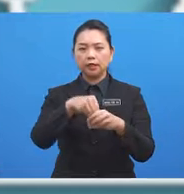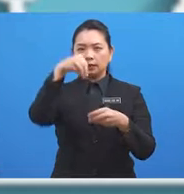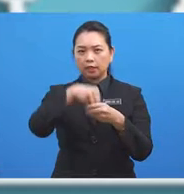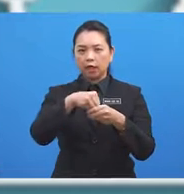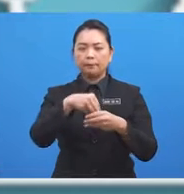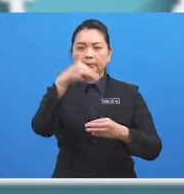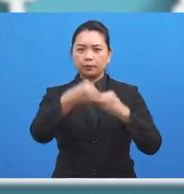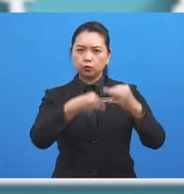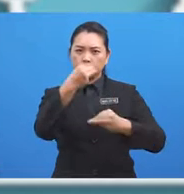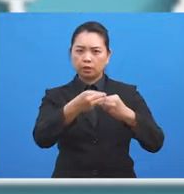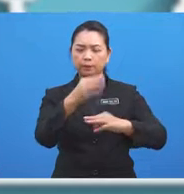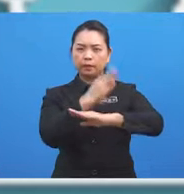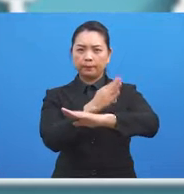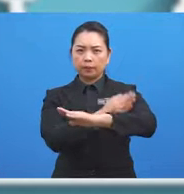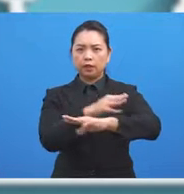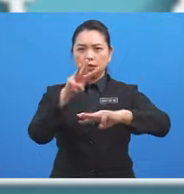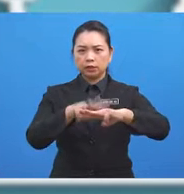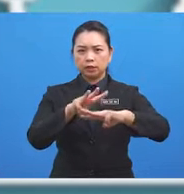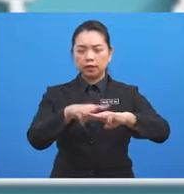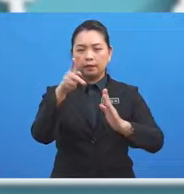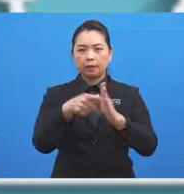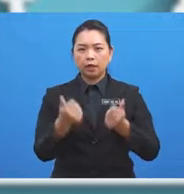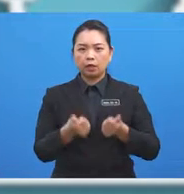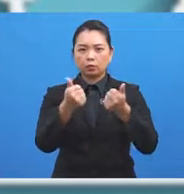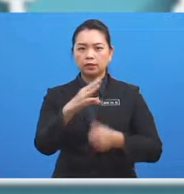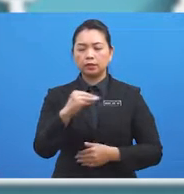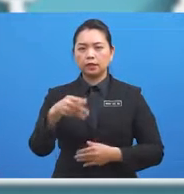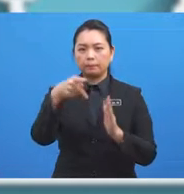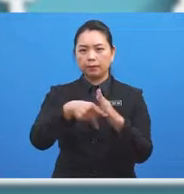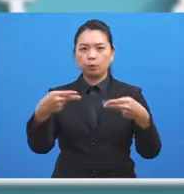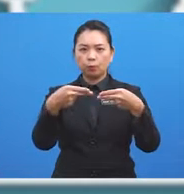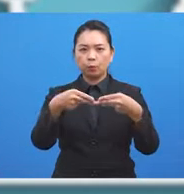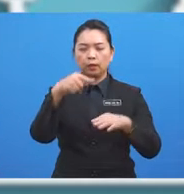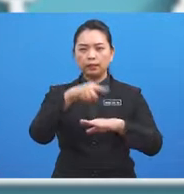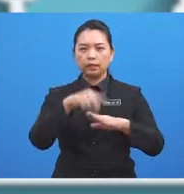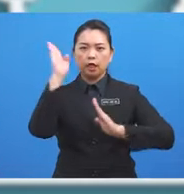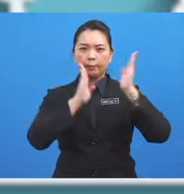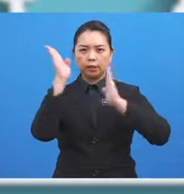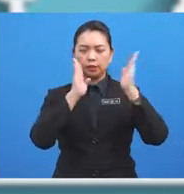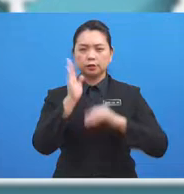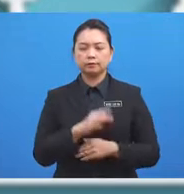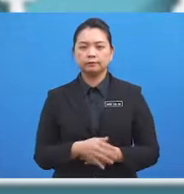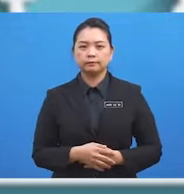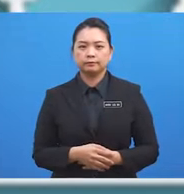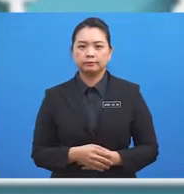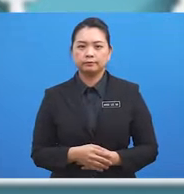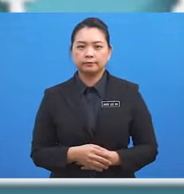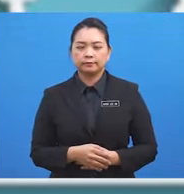memajukan perkembangan jaringan pengangkutan dan perhubungan di Malaysia?